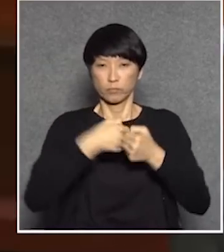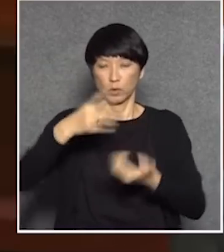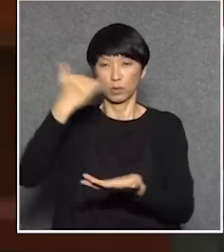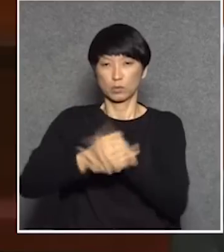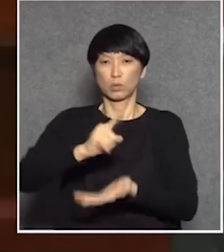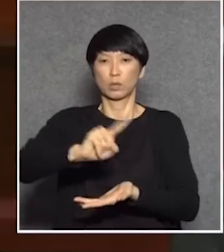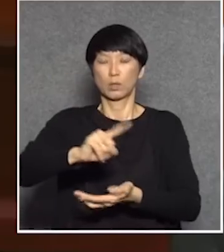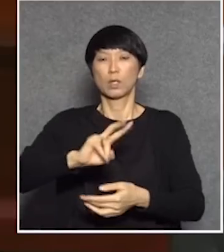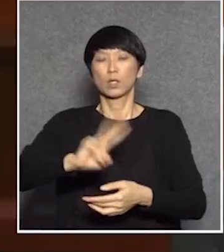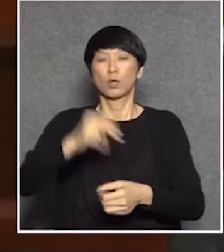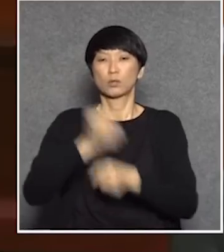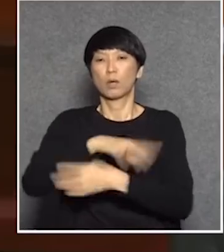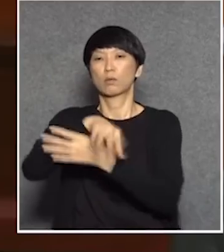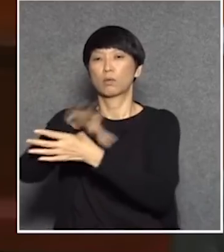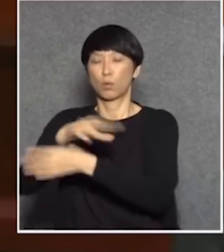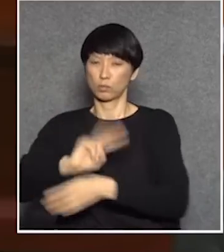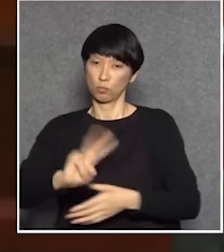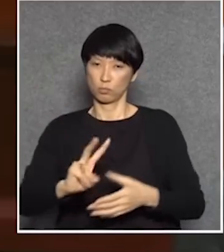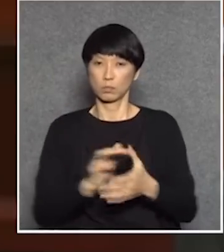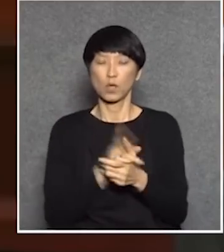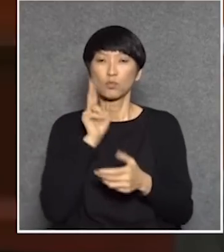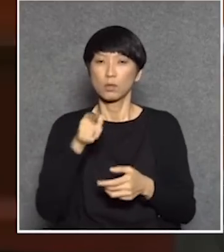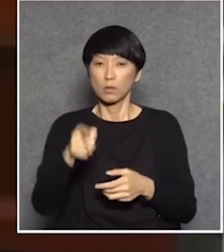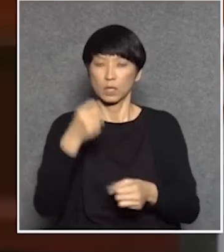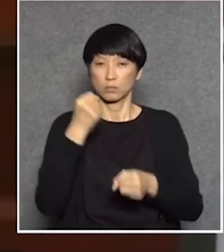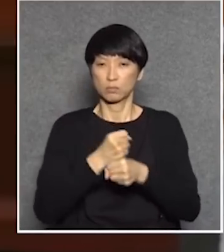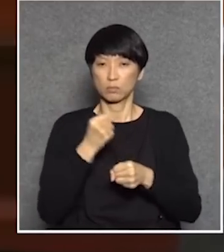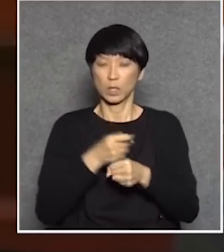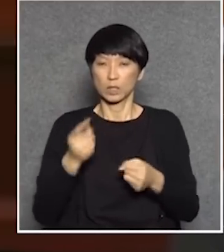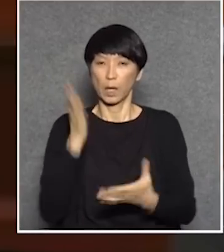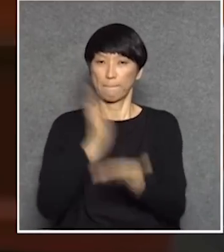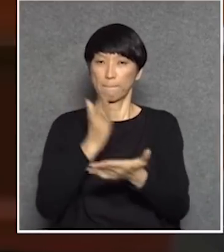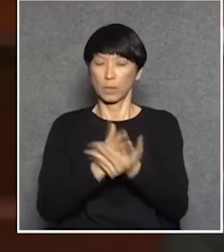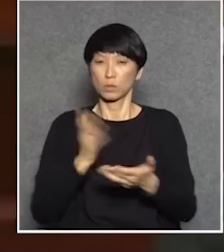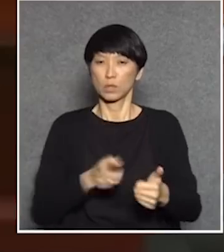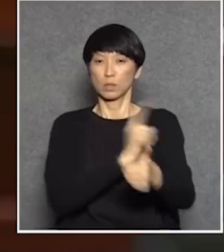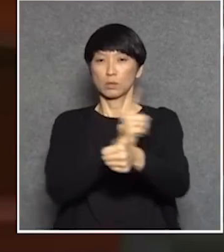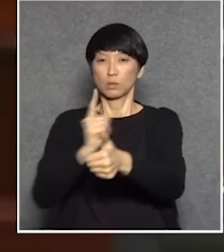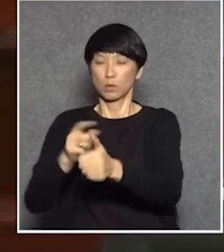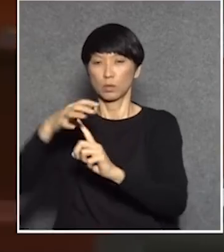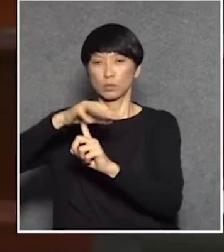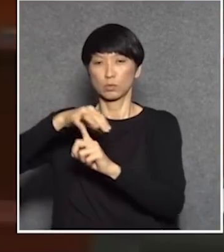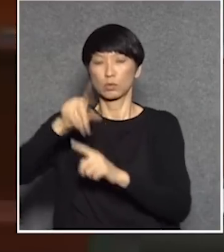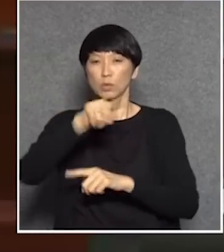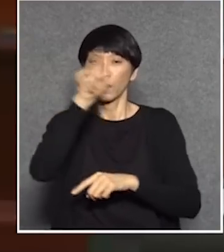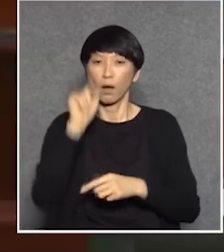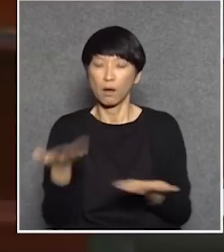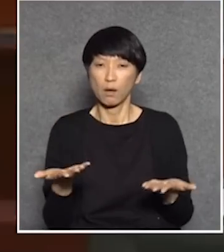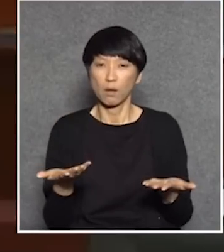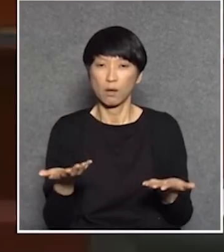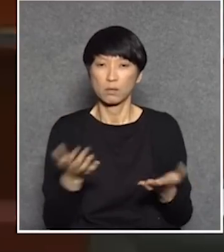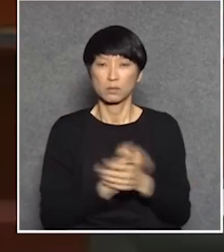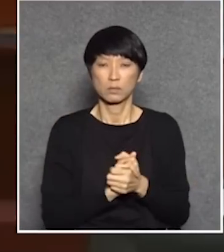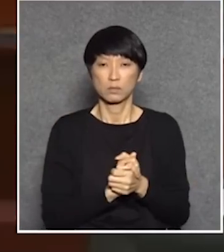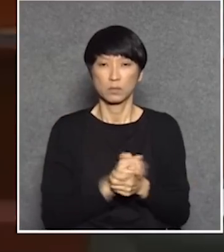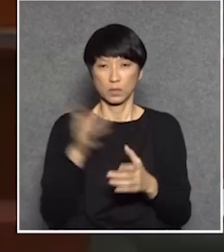不是在做假的嗎？一樣，如果你說你這個不是，那現在你怎樣去批評這個鍾庭耀呢？請問，是吧？張